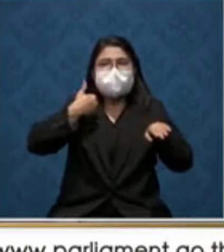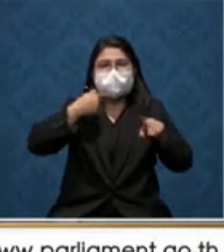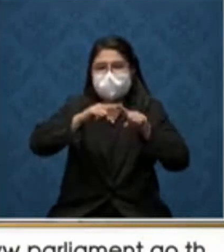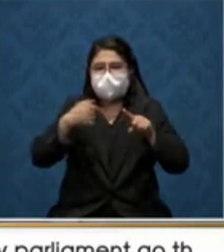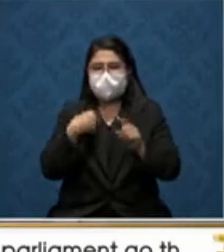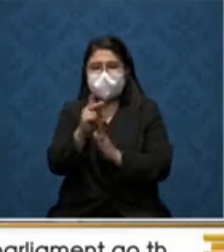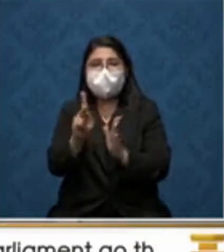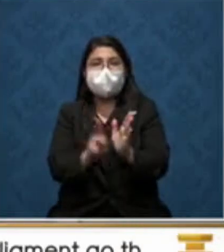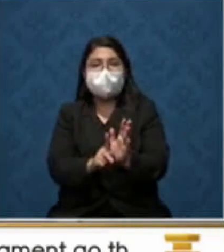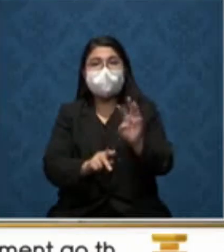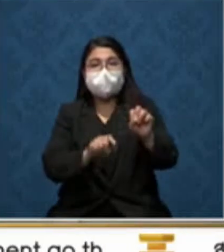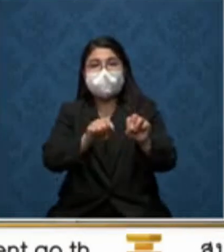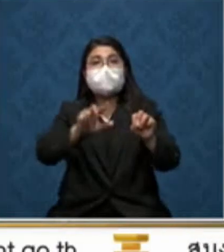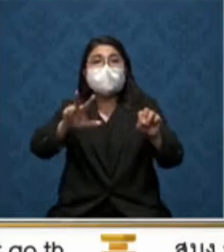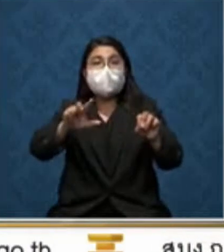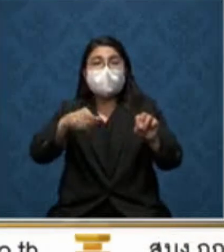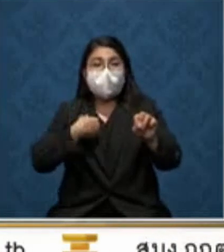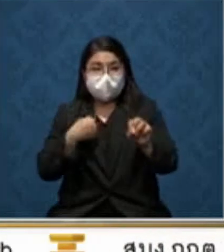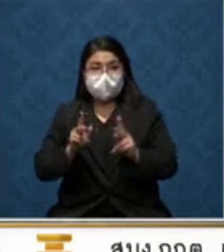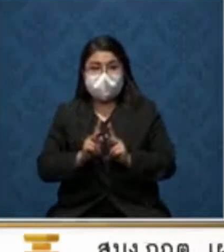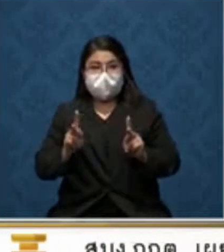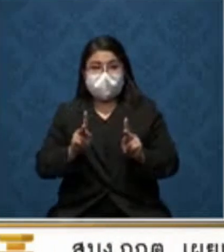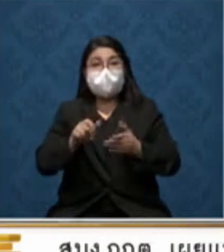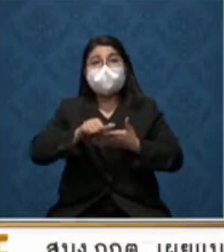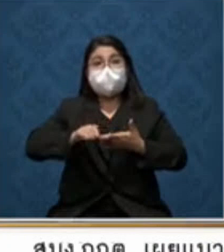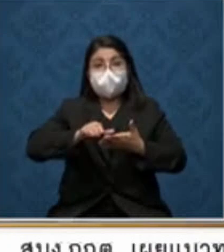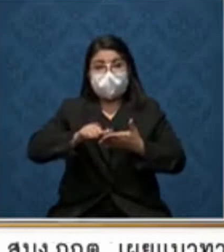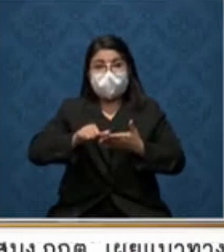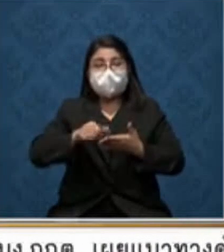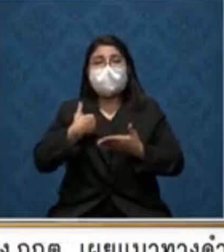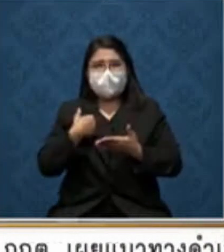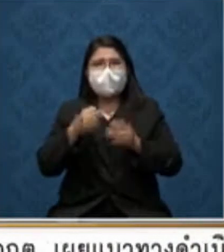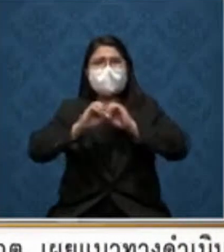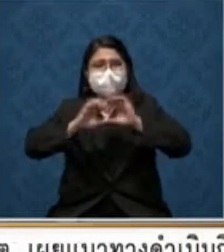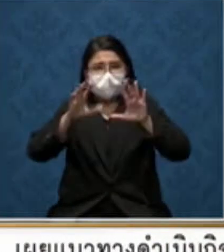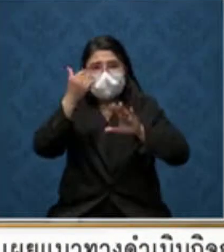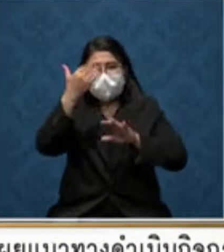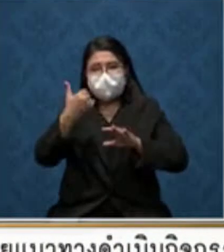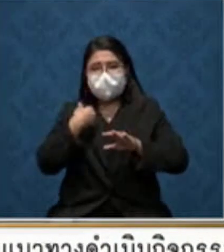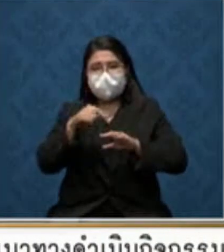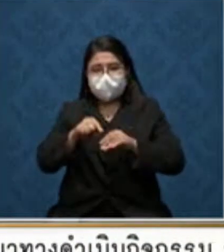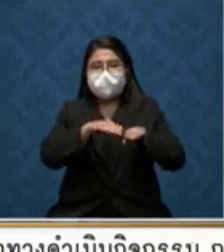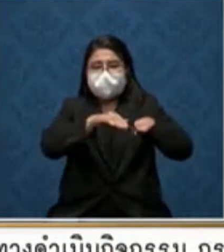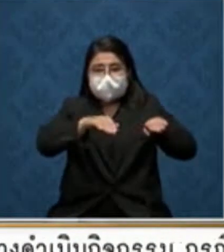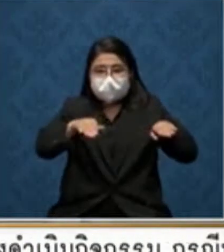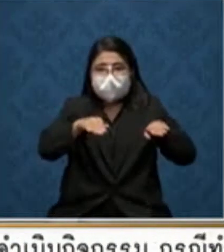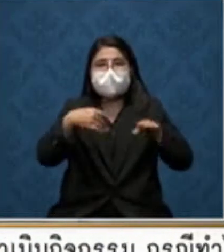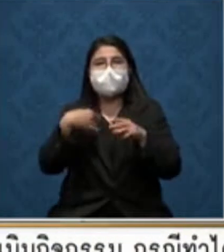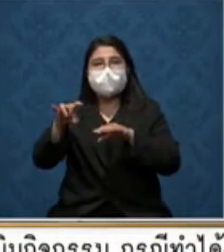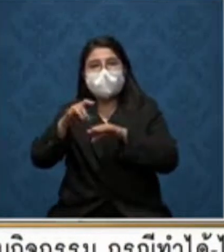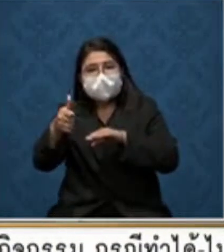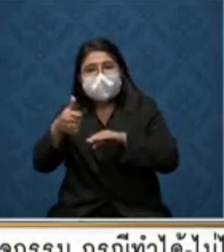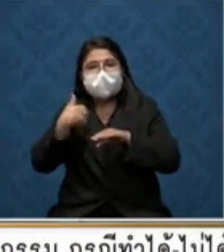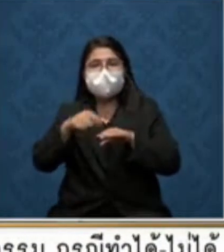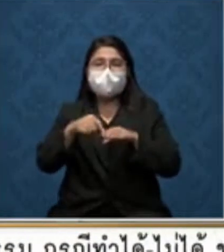ที่มการปบปงแก้ไขโดยกมาธิการชัดเจนต้องให้มีมาตรฐานกุภาพมีส่งแวดร้ม มความหากหลาย